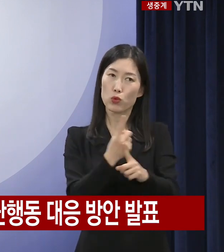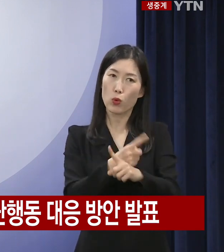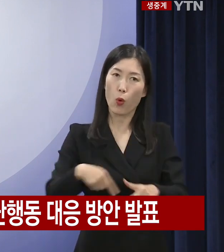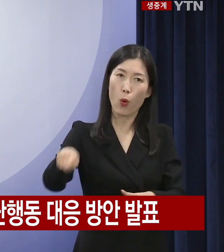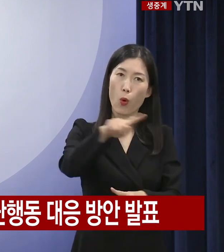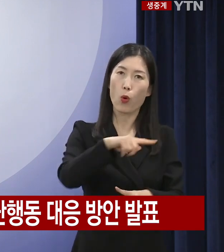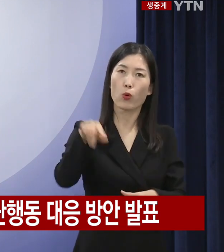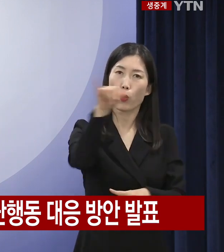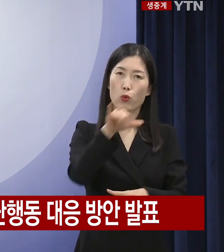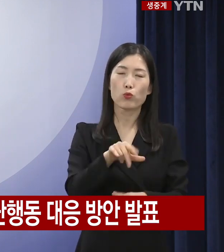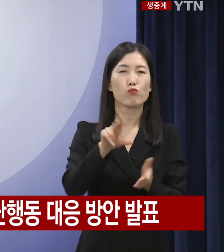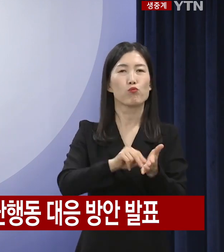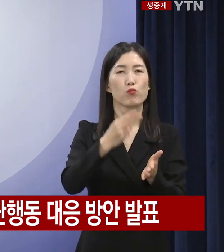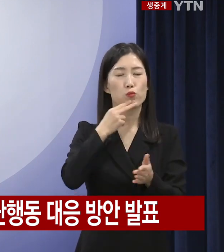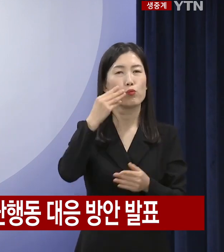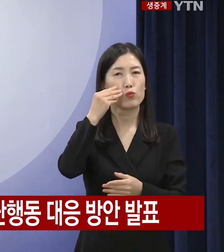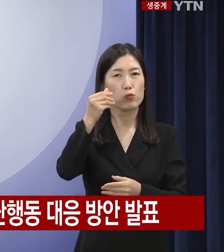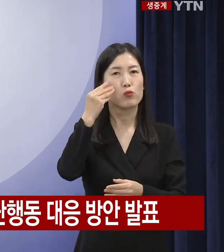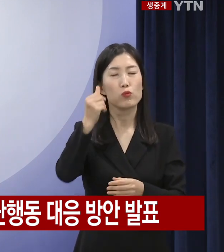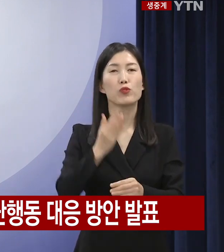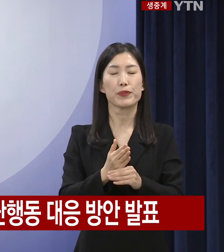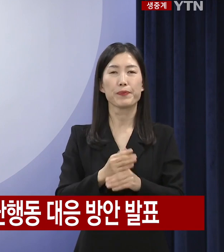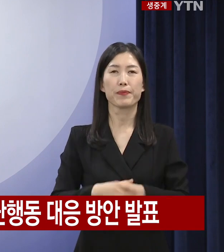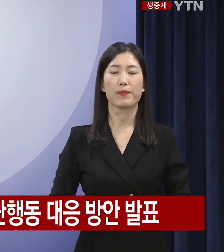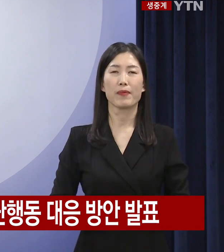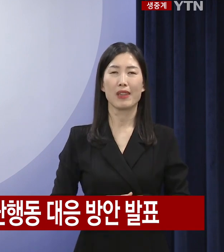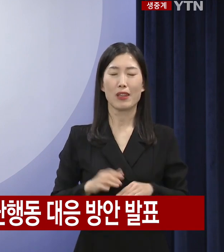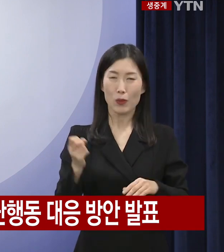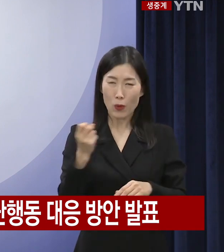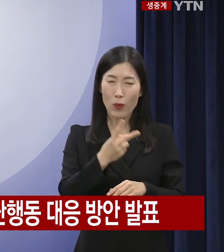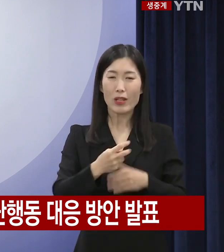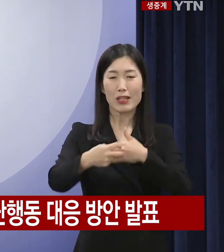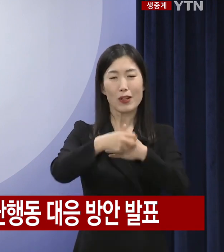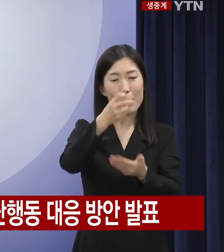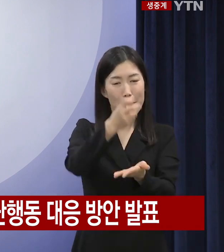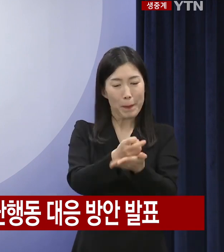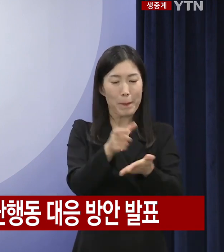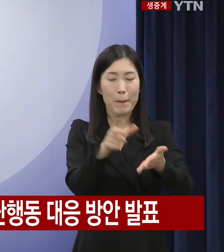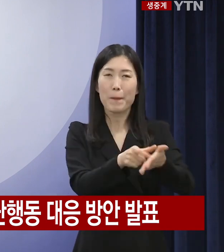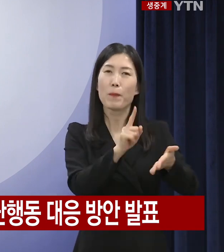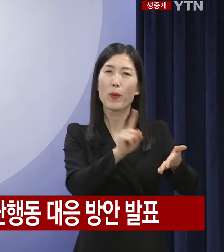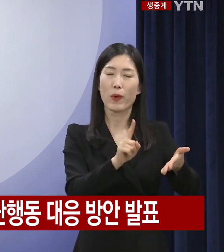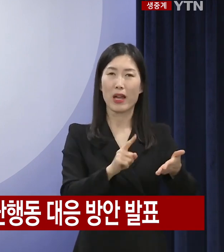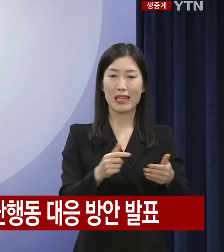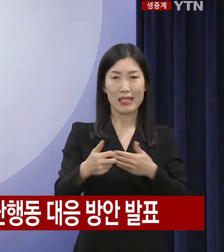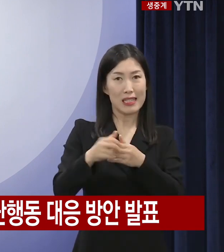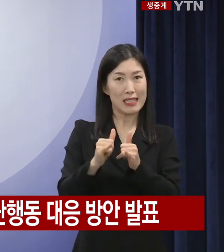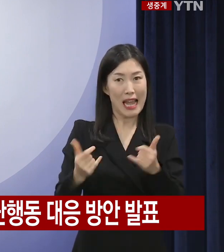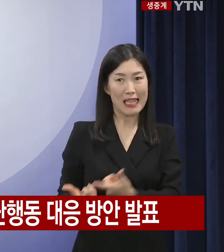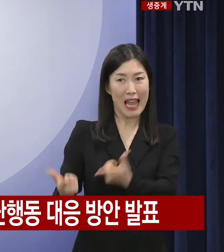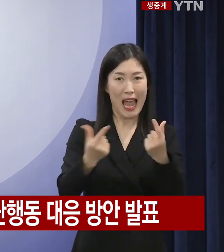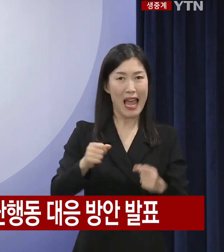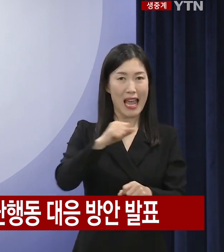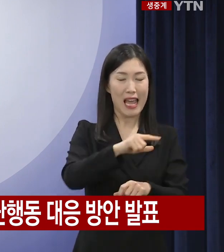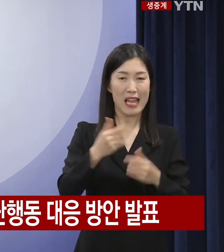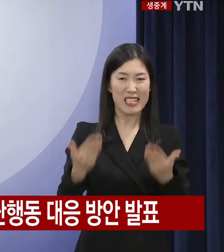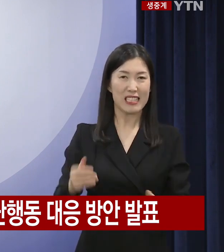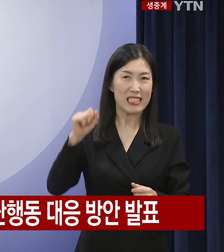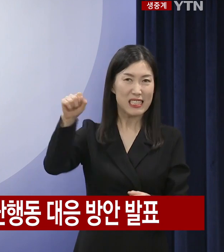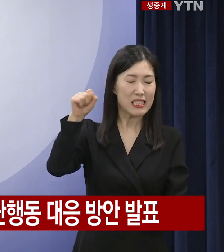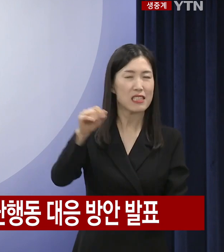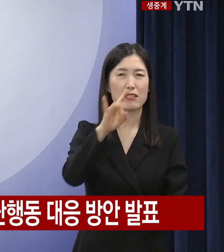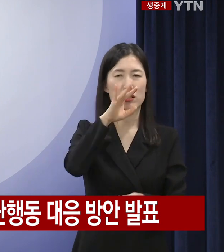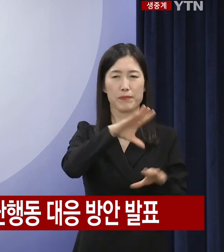안정적으로 이루어지고 있는 상황입니다. 또한 의료법에 근거하여 집단행동 및 집단행동 교사 금지